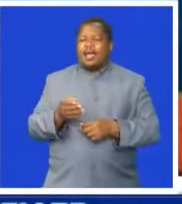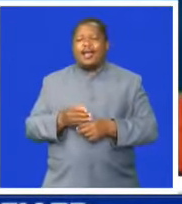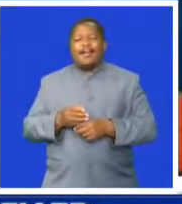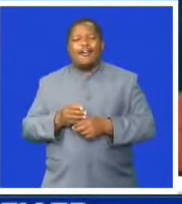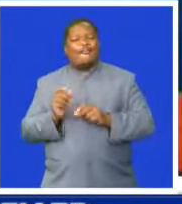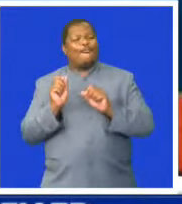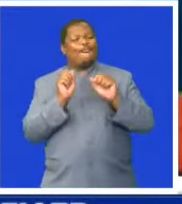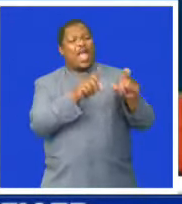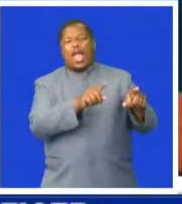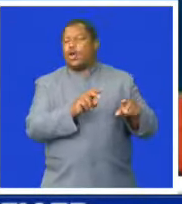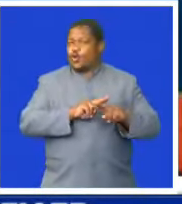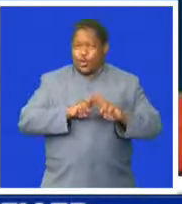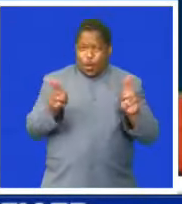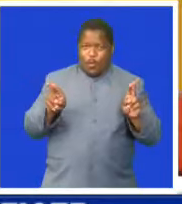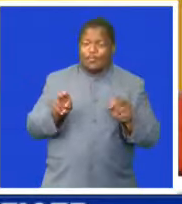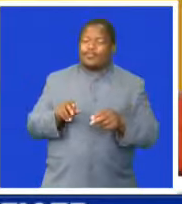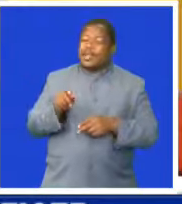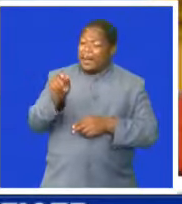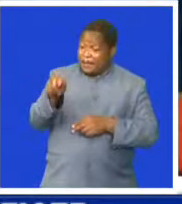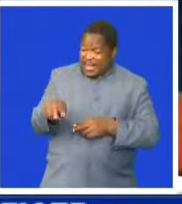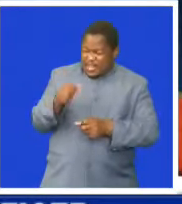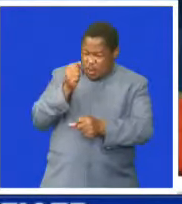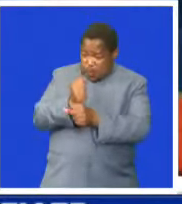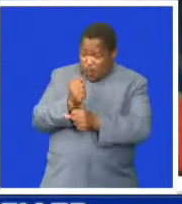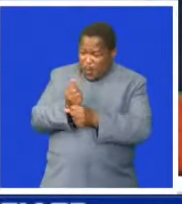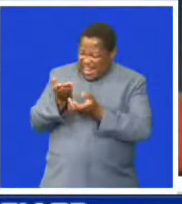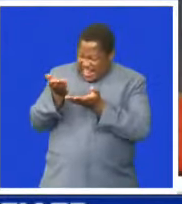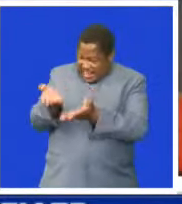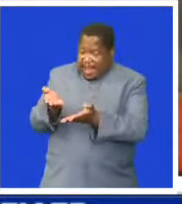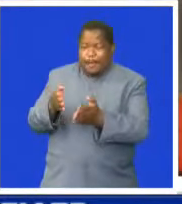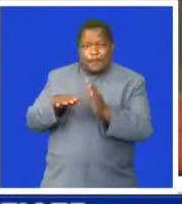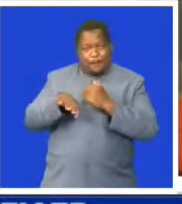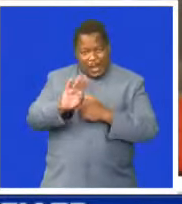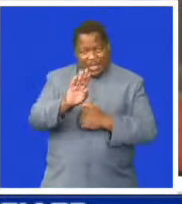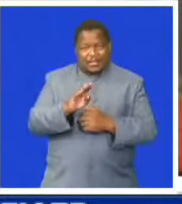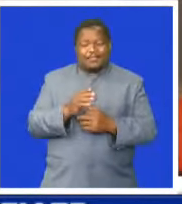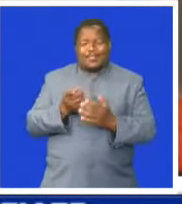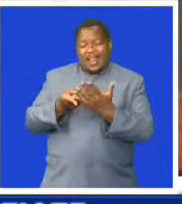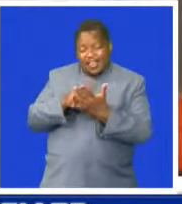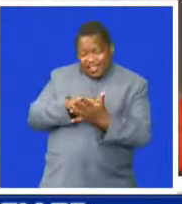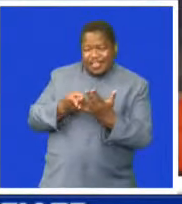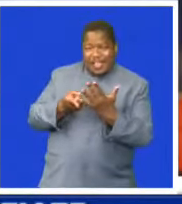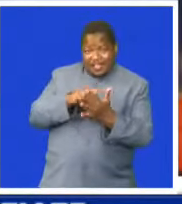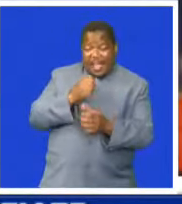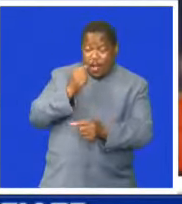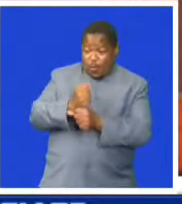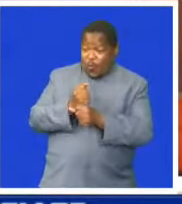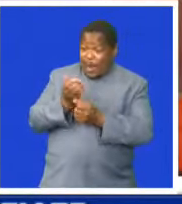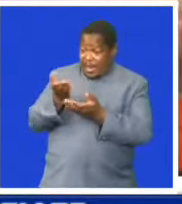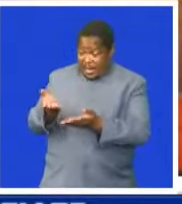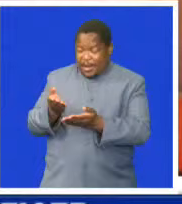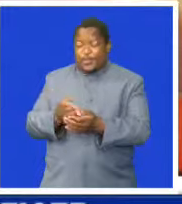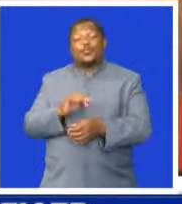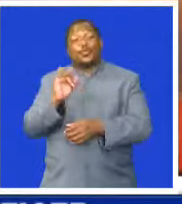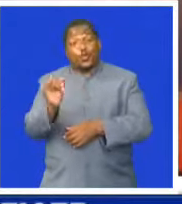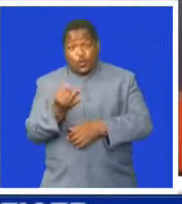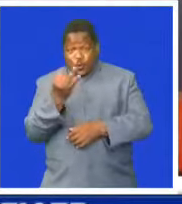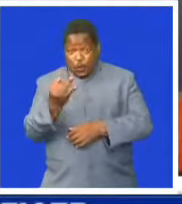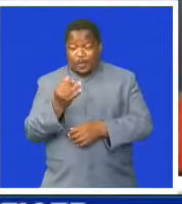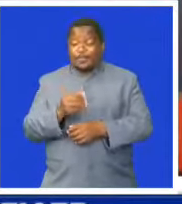ngaphana yakho. Kufuna kube ngumuntu lo sebenza ngekhathi kule ngaphana, kube ngumuntu futhi mhlawumbe lengakuthi unesigaba